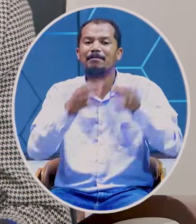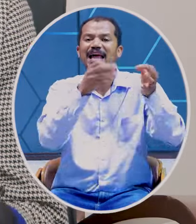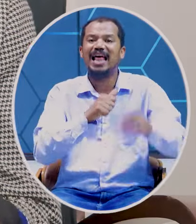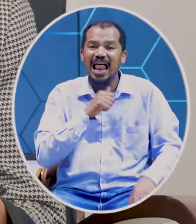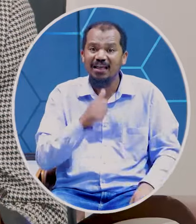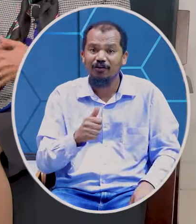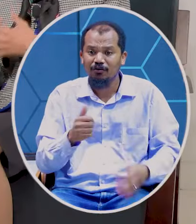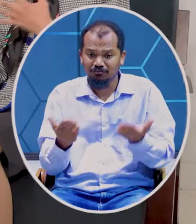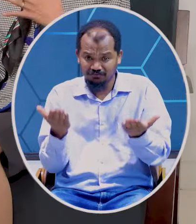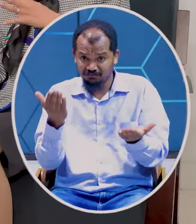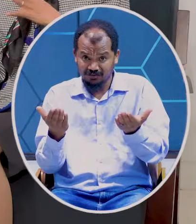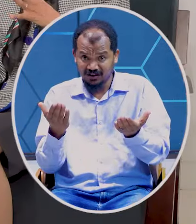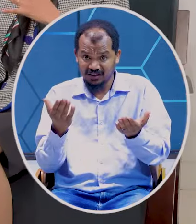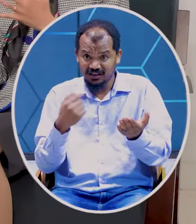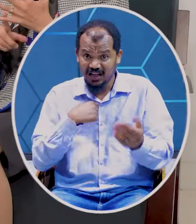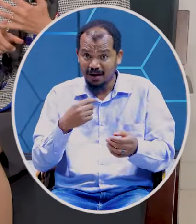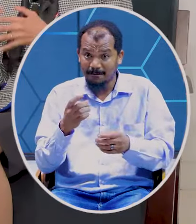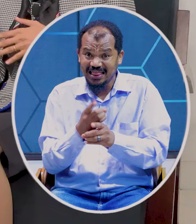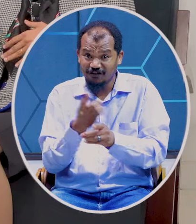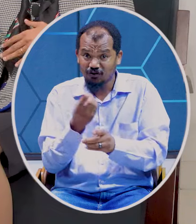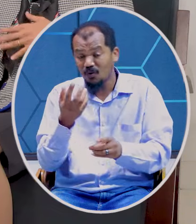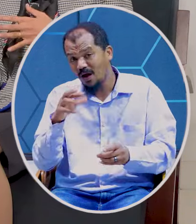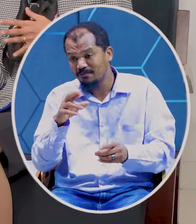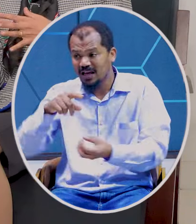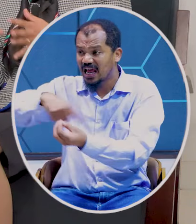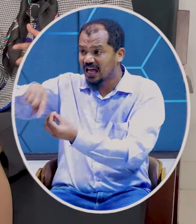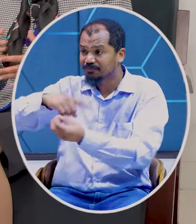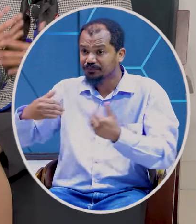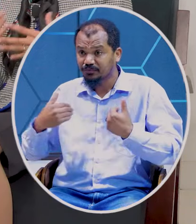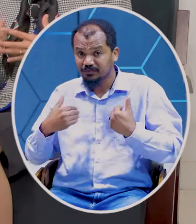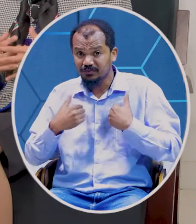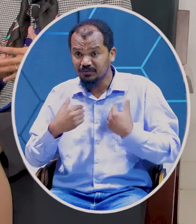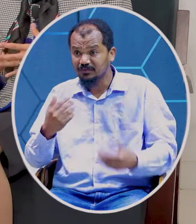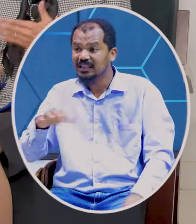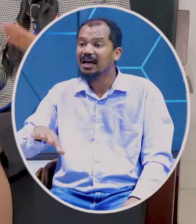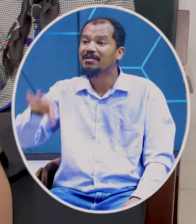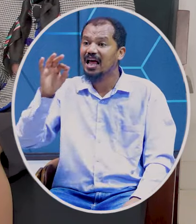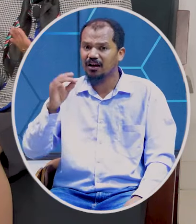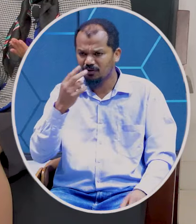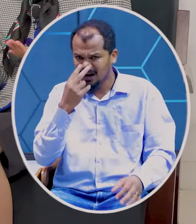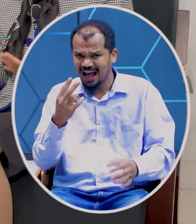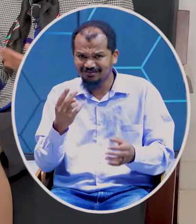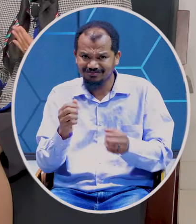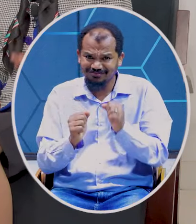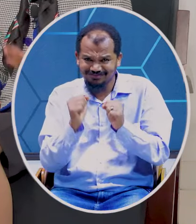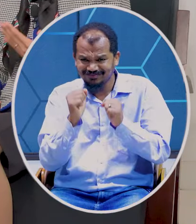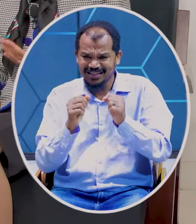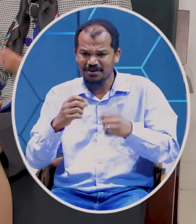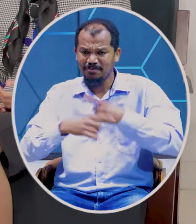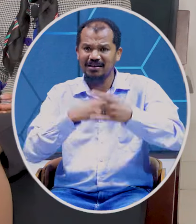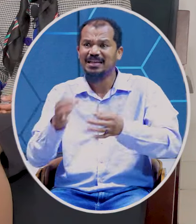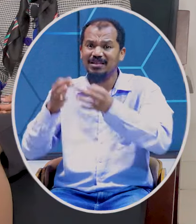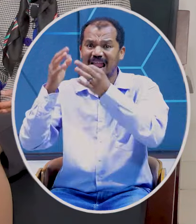ከሚተላለፈውና ከማይተላለፈው ወይም በራሳችን በተፈጥሮ ወይም ደግሞ ከአካባቢያችን ካሉ ከምናገኘው ጋር ሲነጻጸር